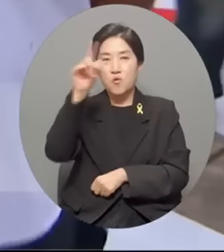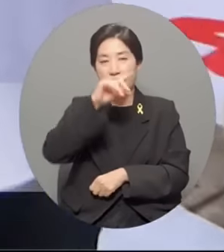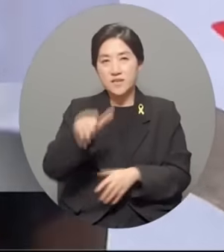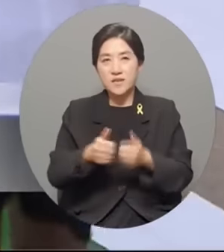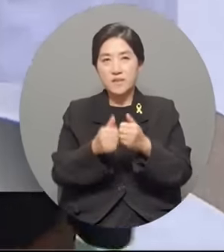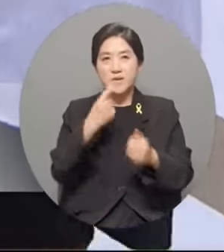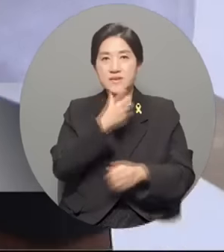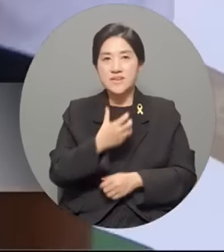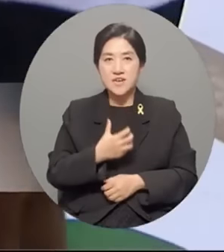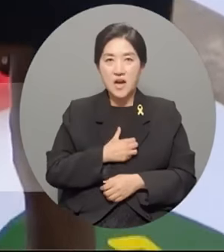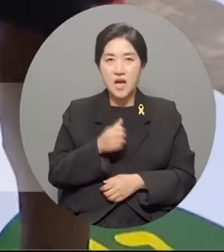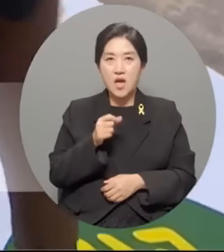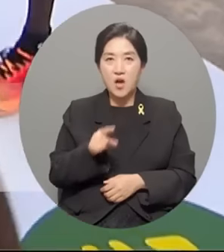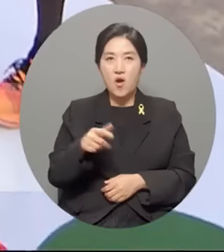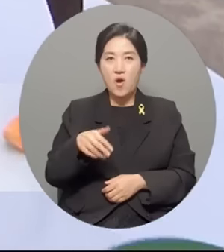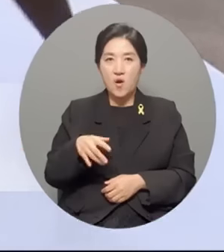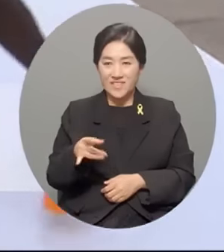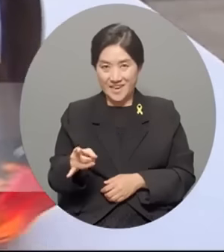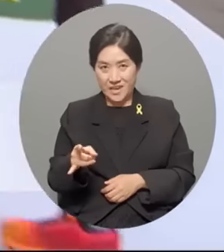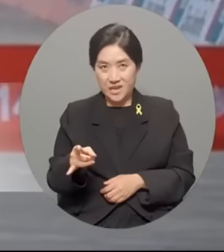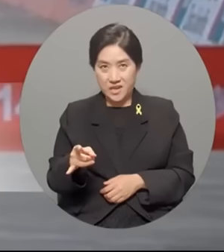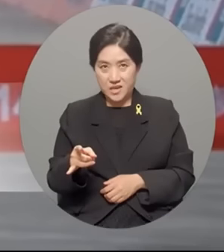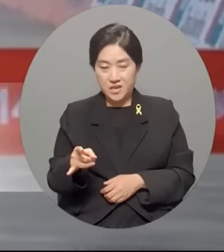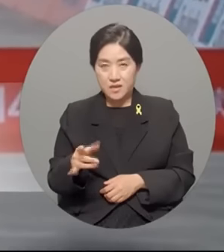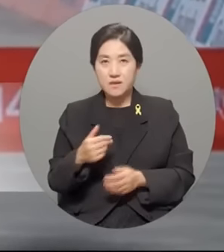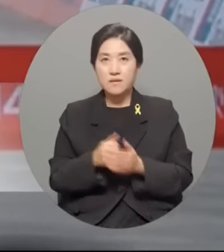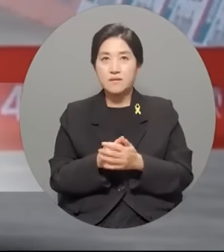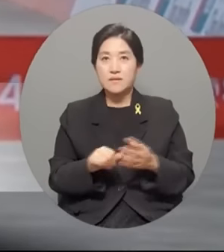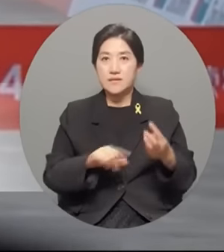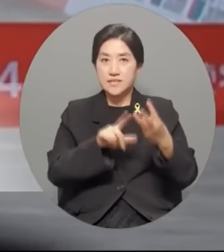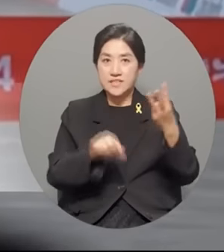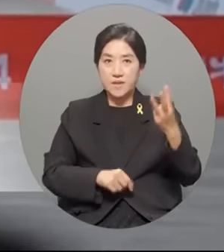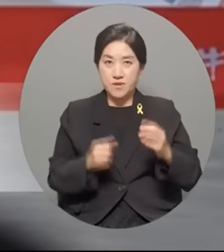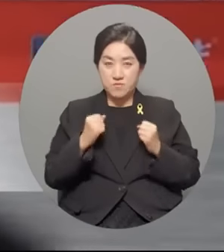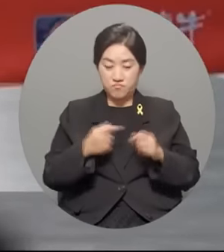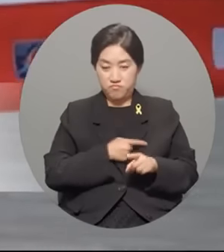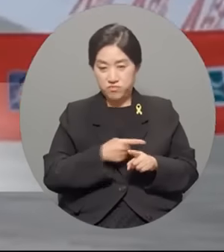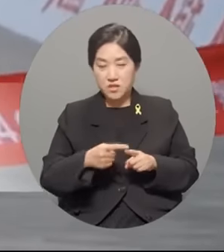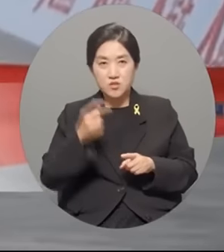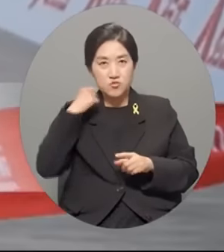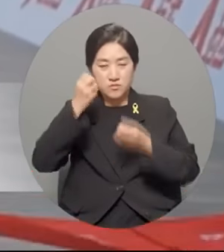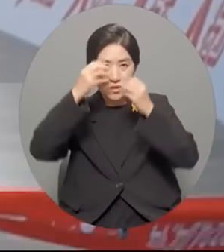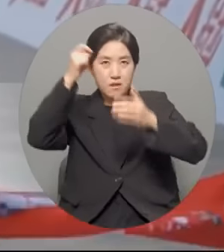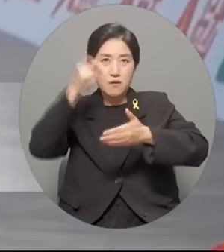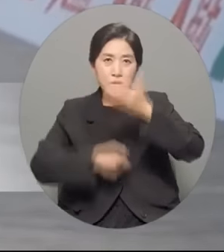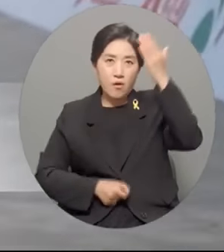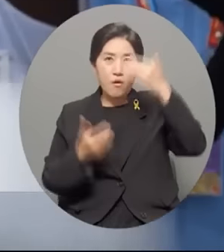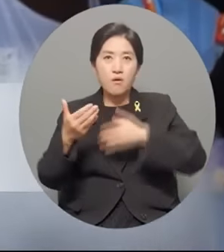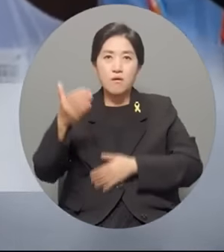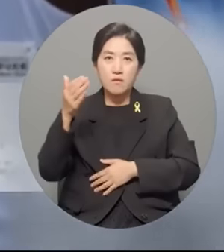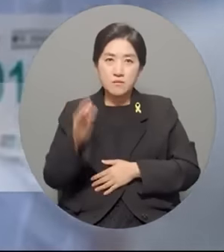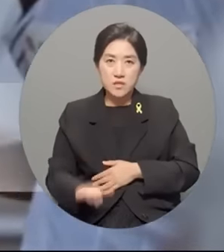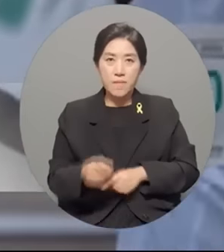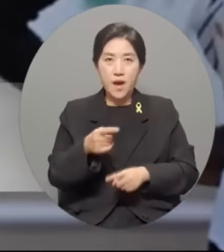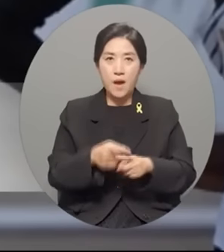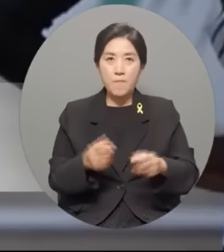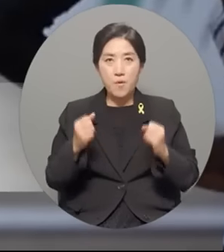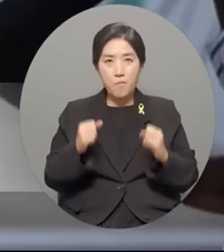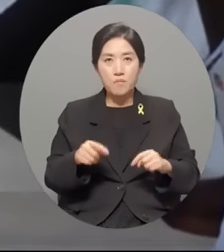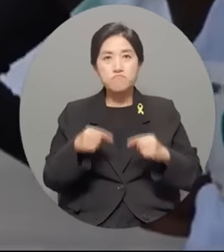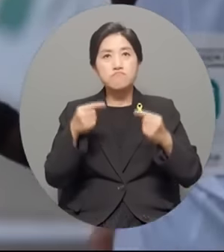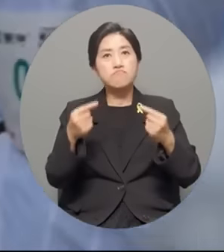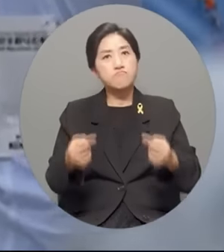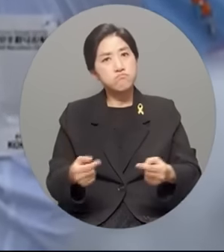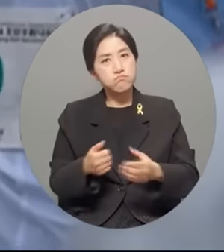금메달리스트인 허제 선수 지난달 풀코스 마라에서 중국 신기록을 세우기도 했지만 하프 마라에